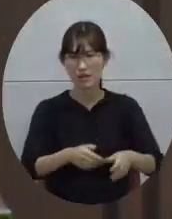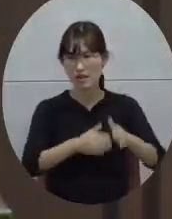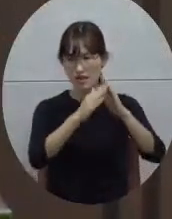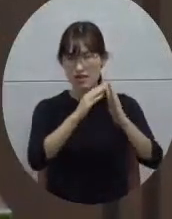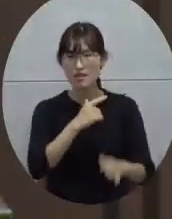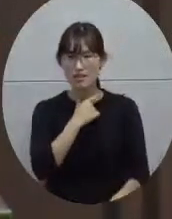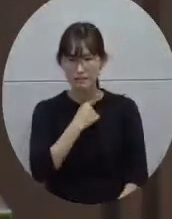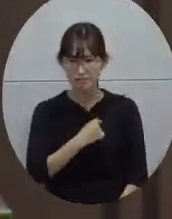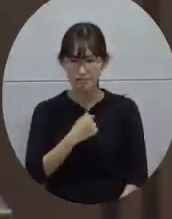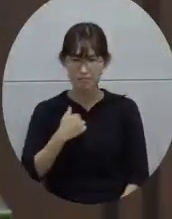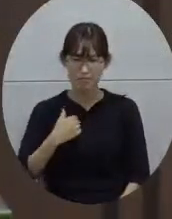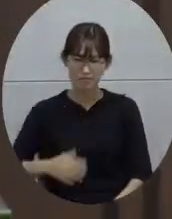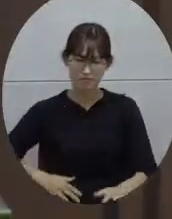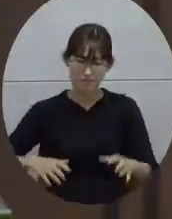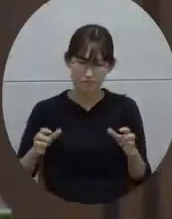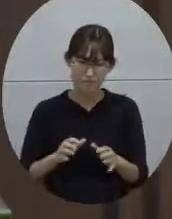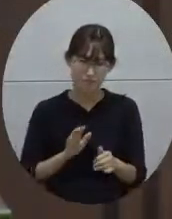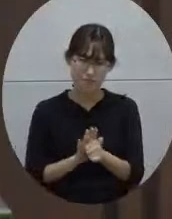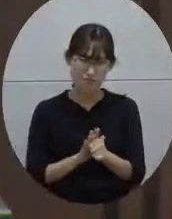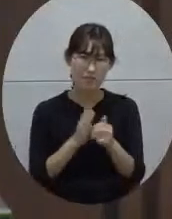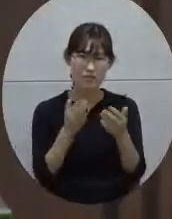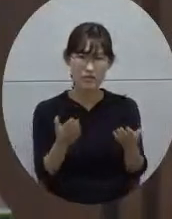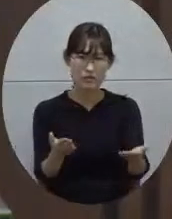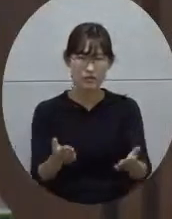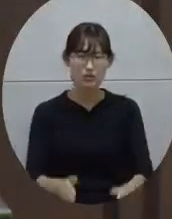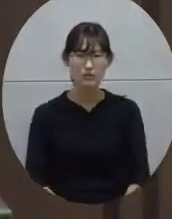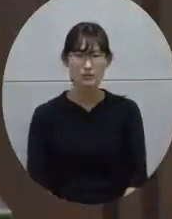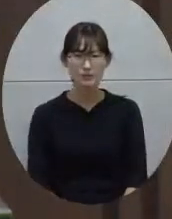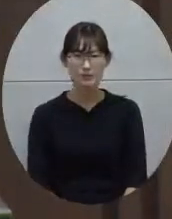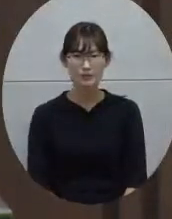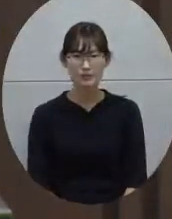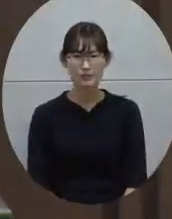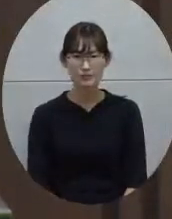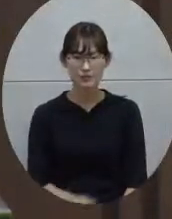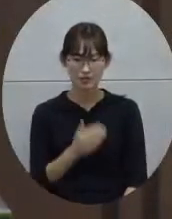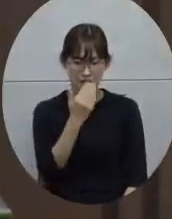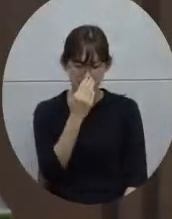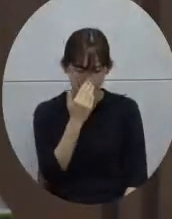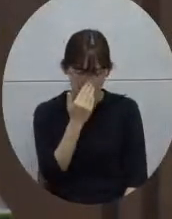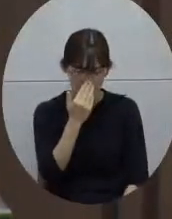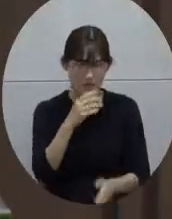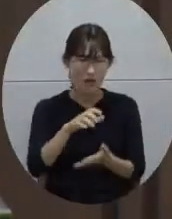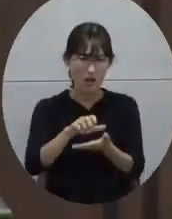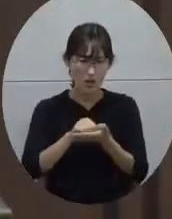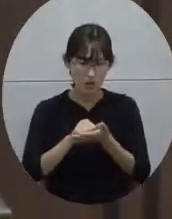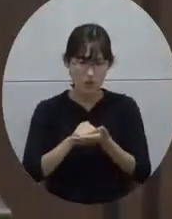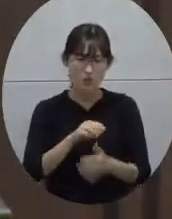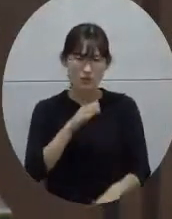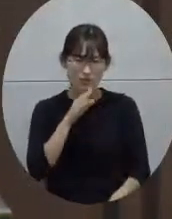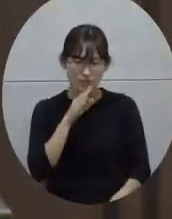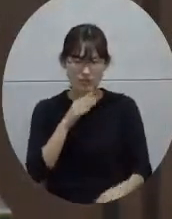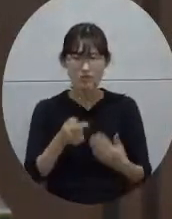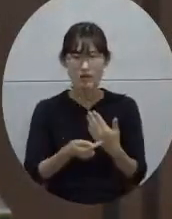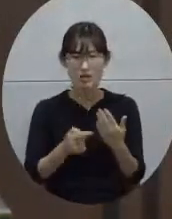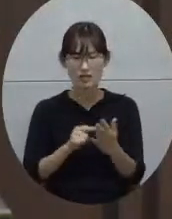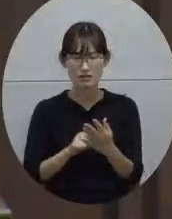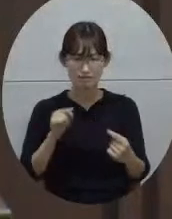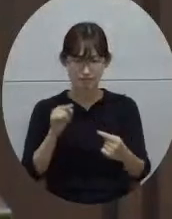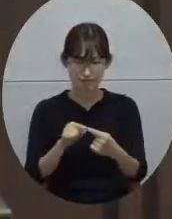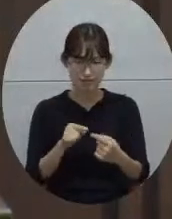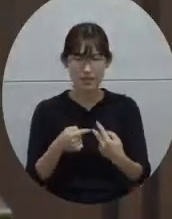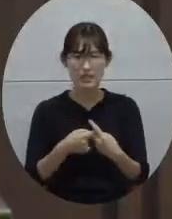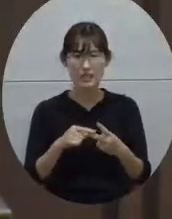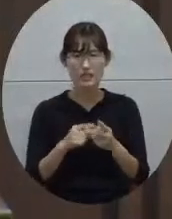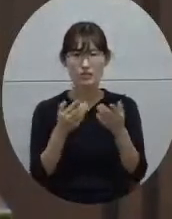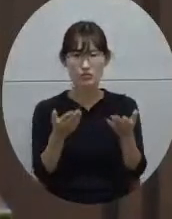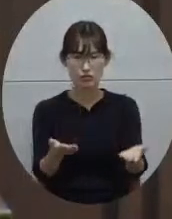노력을 아끼지 않을 것입니다. 겸손하게 듣고 진심으로 공감하겠습니다.